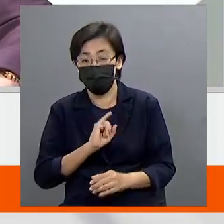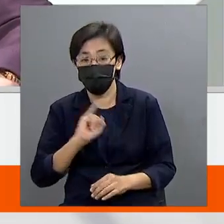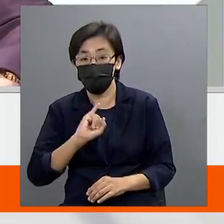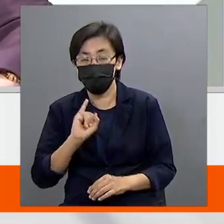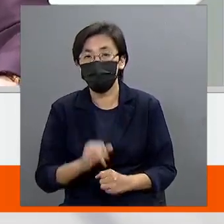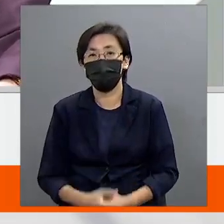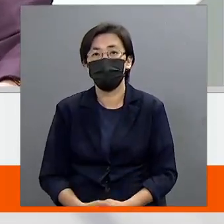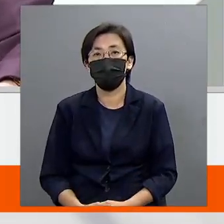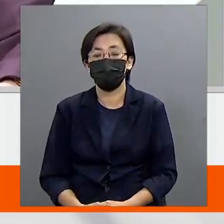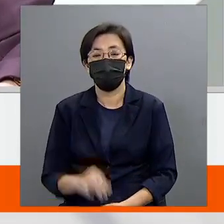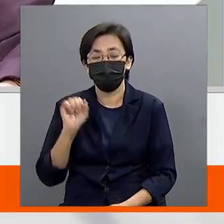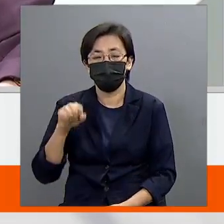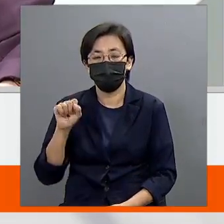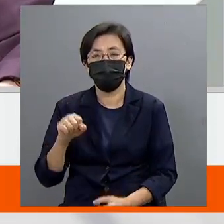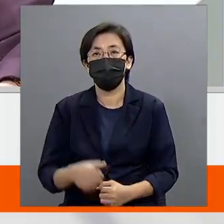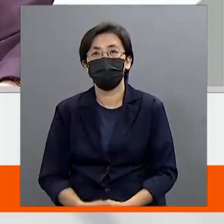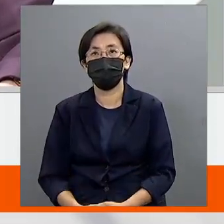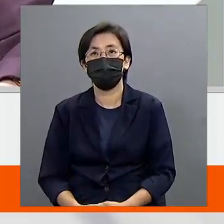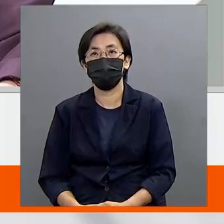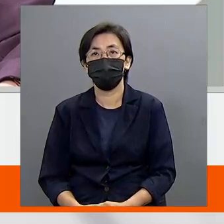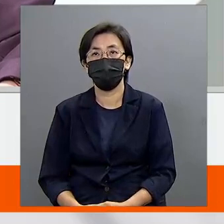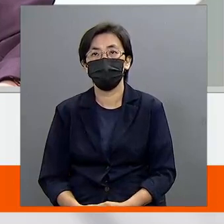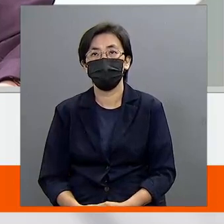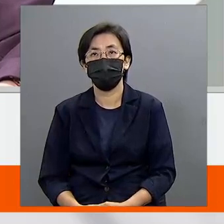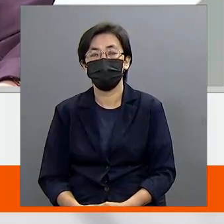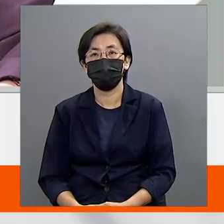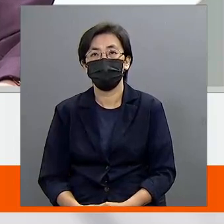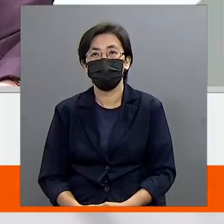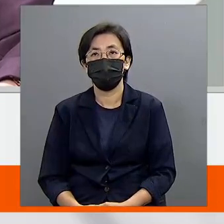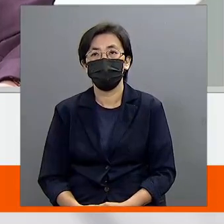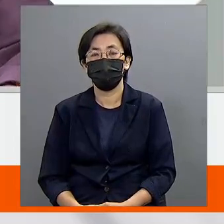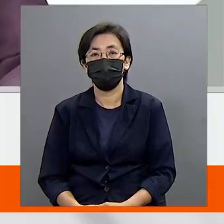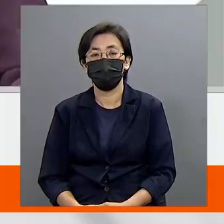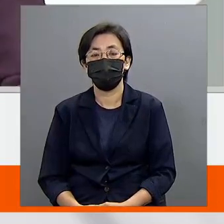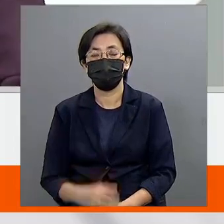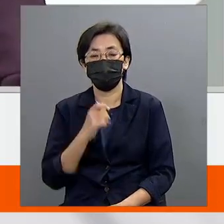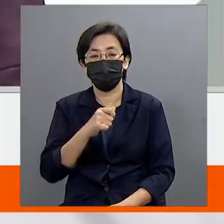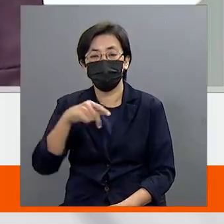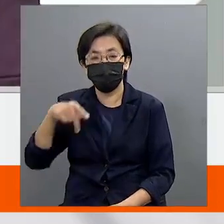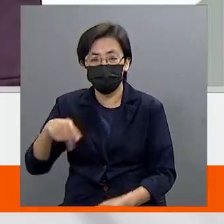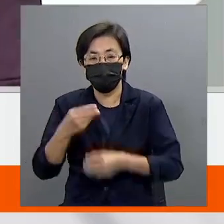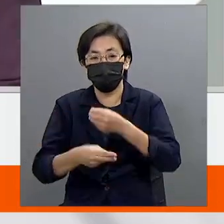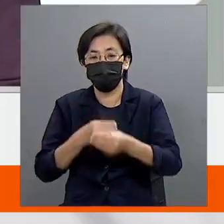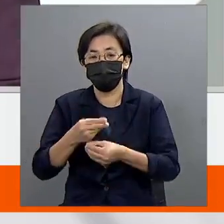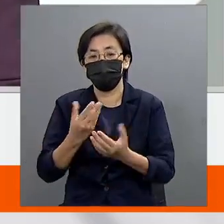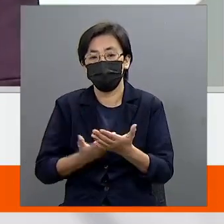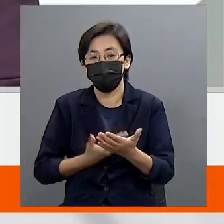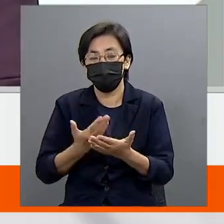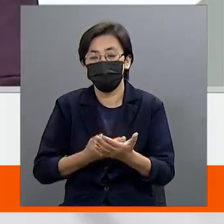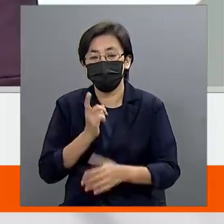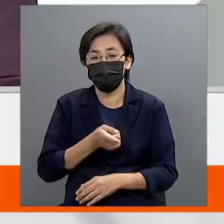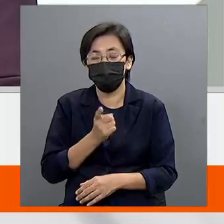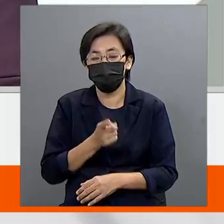ใช่ครับคือถ้าใช้แพลตฟอร์มออนไลน์ขายสลากตัวเดิม6หลักนี่